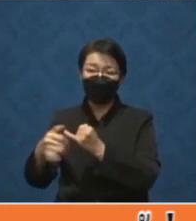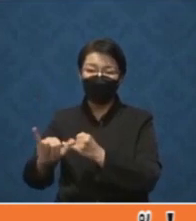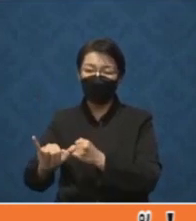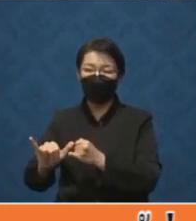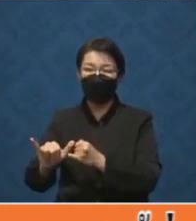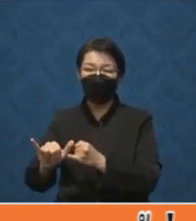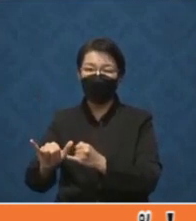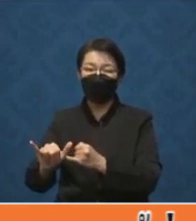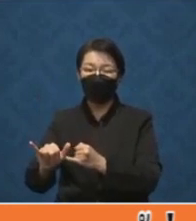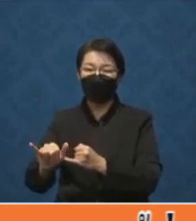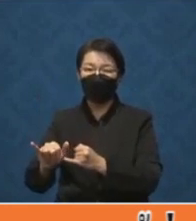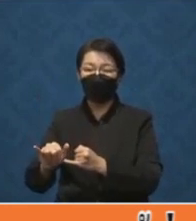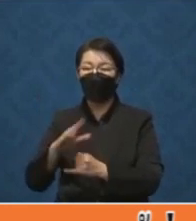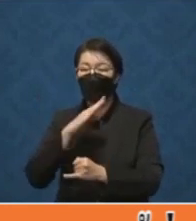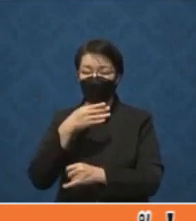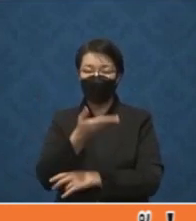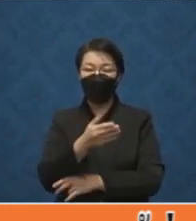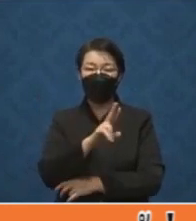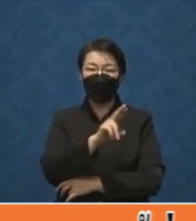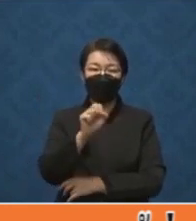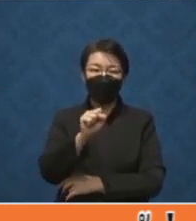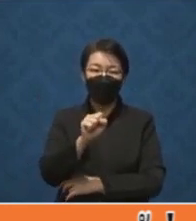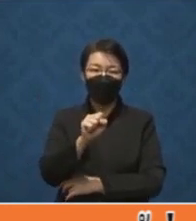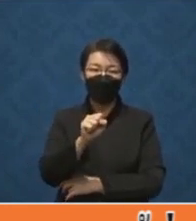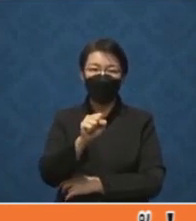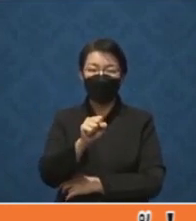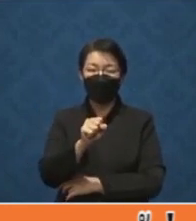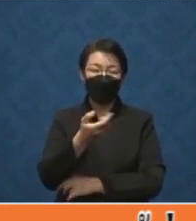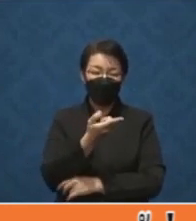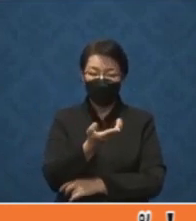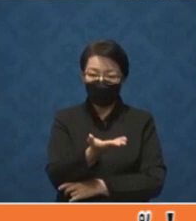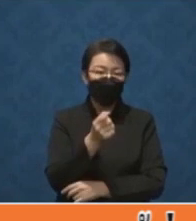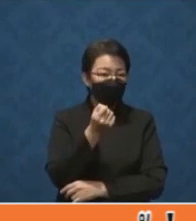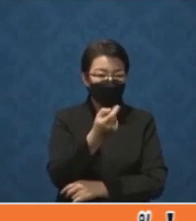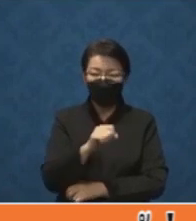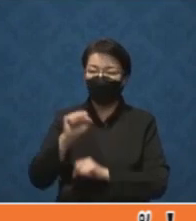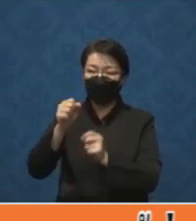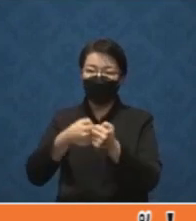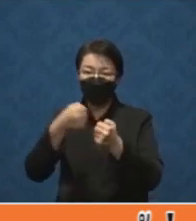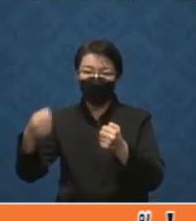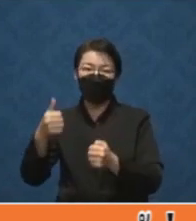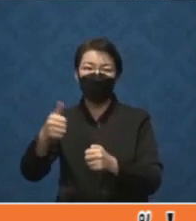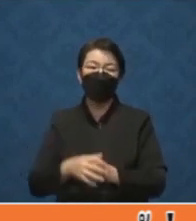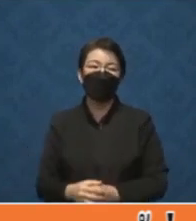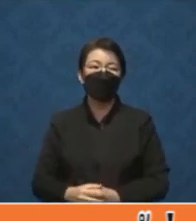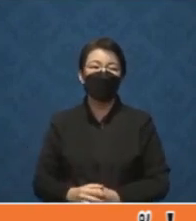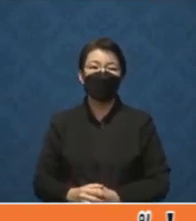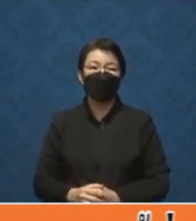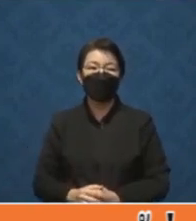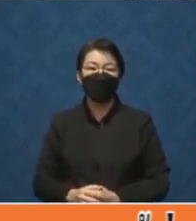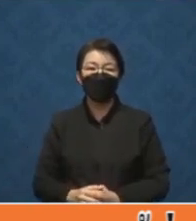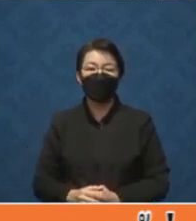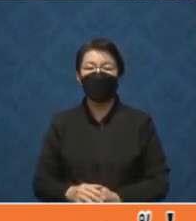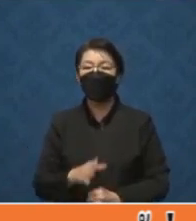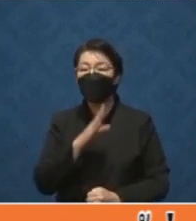งก็ขอให้ความเห็นชอบจากสภาผู้แทนราษฎรโดยทันทีข้อ3เมื่